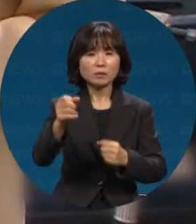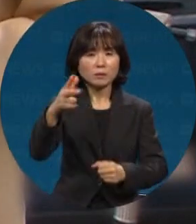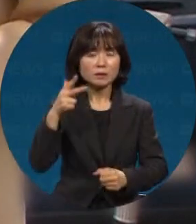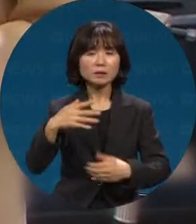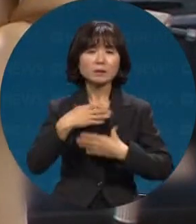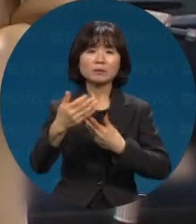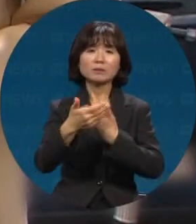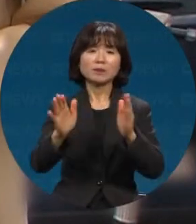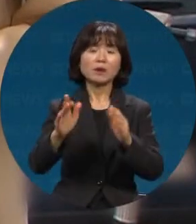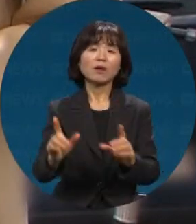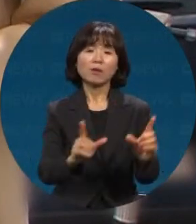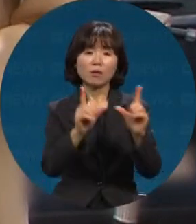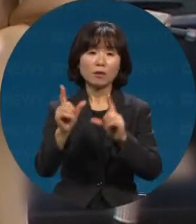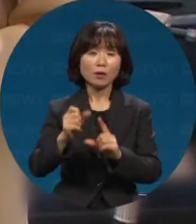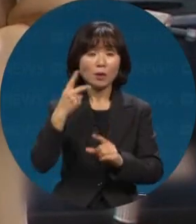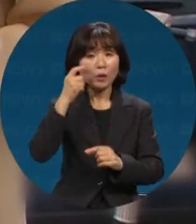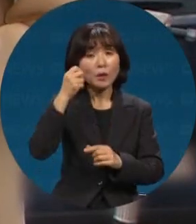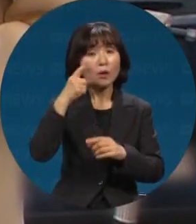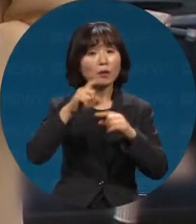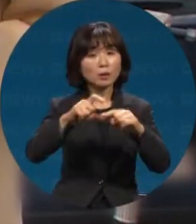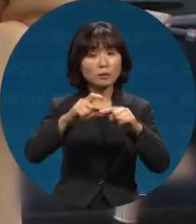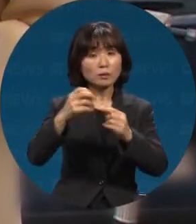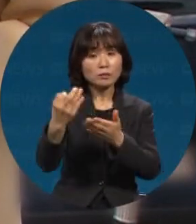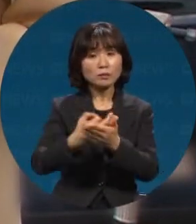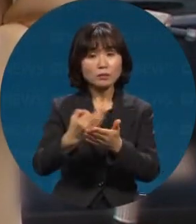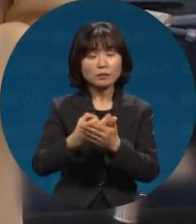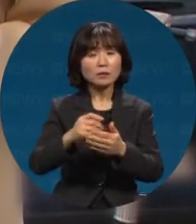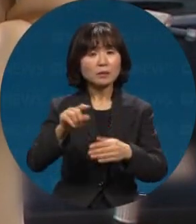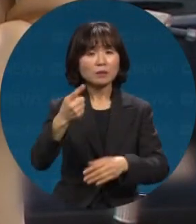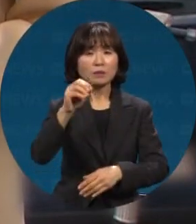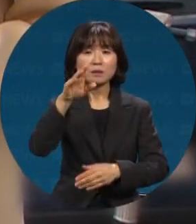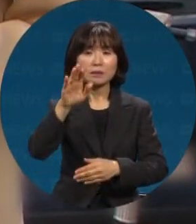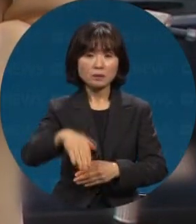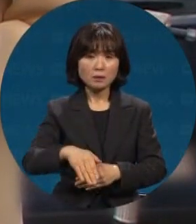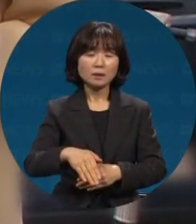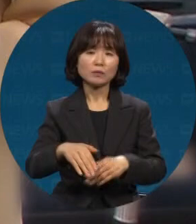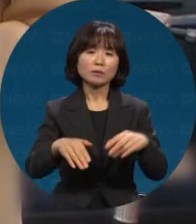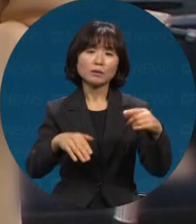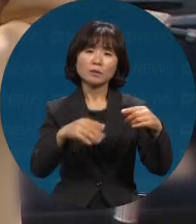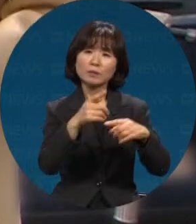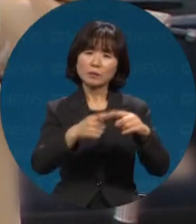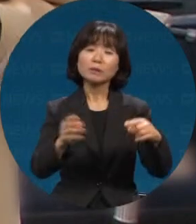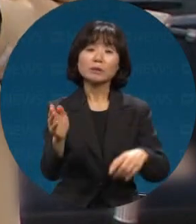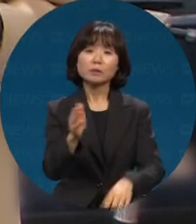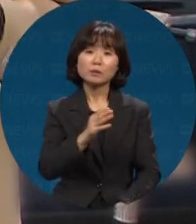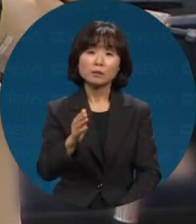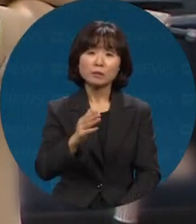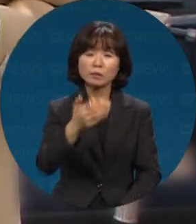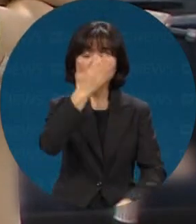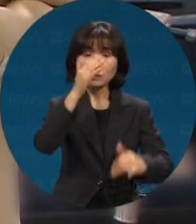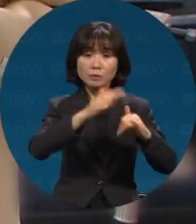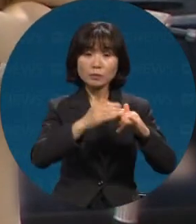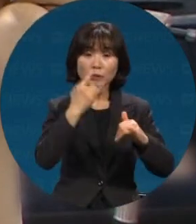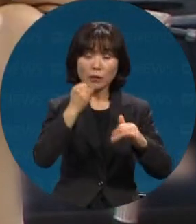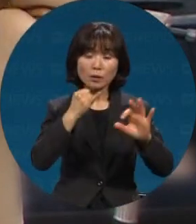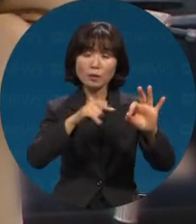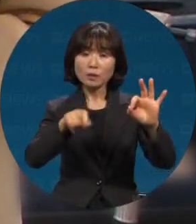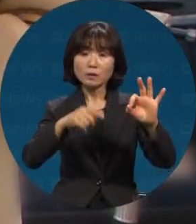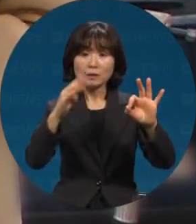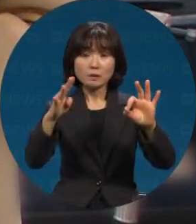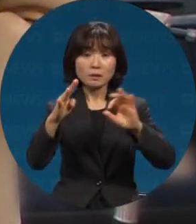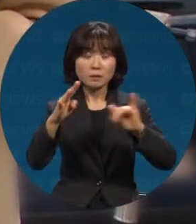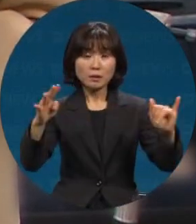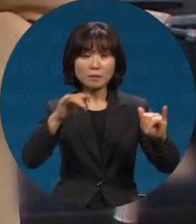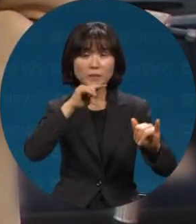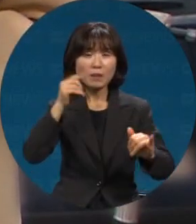또 월평균 수입이 100만원 이하인 응답도 절반의 달했습니다 청소년부모 10명 가운데